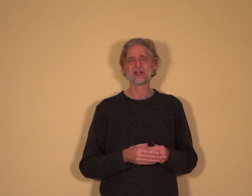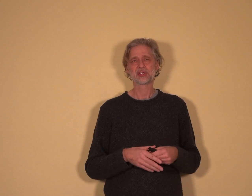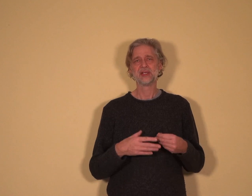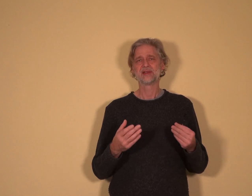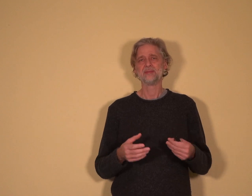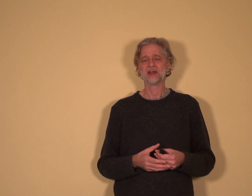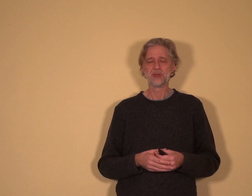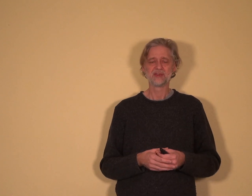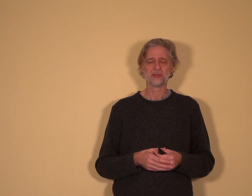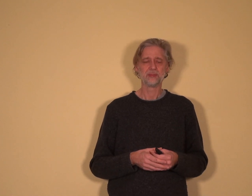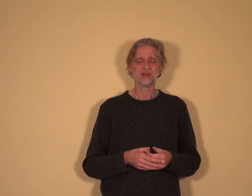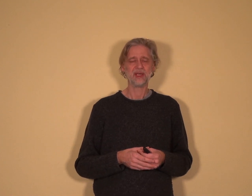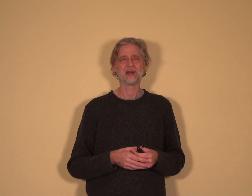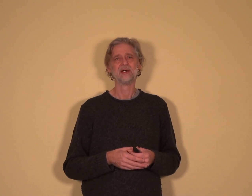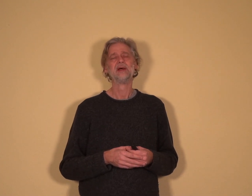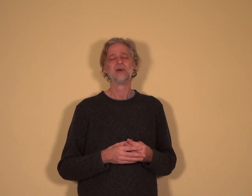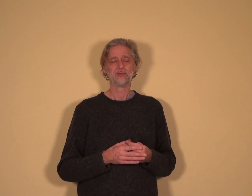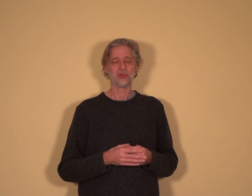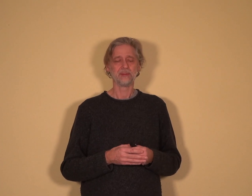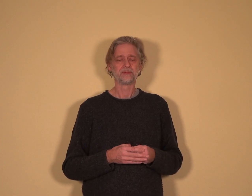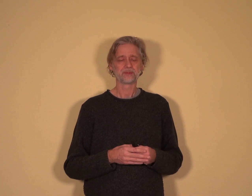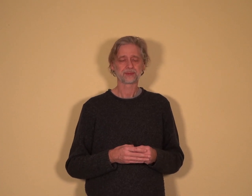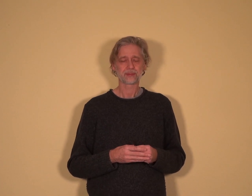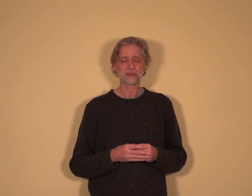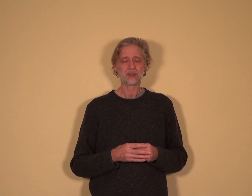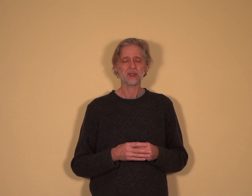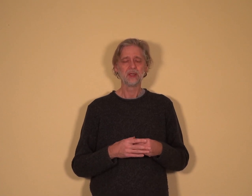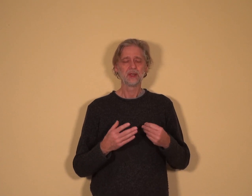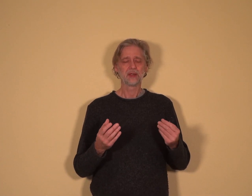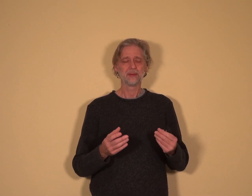einem Anstieg des Meeresspiegels um 70 Meter führen.